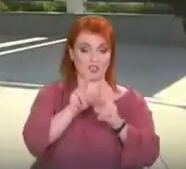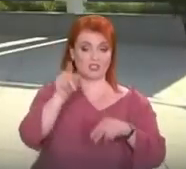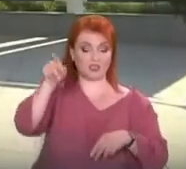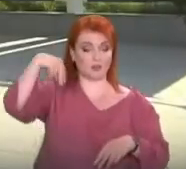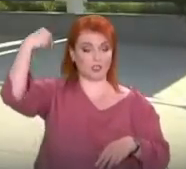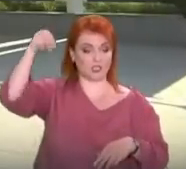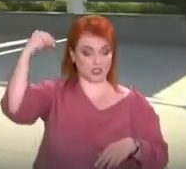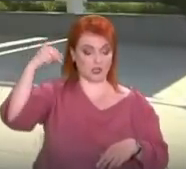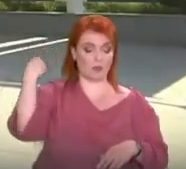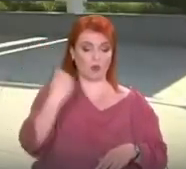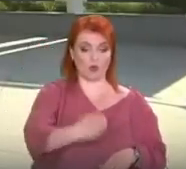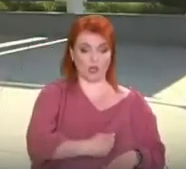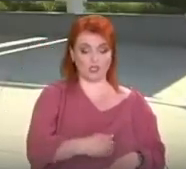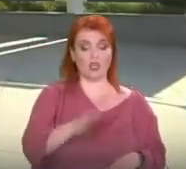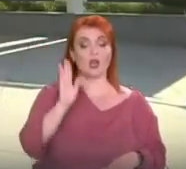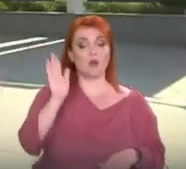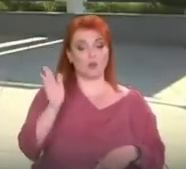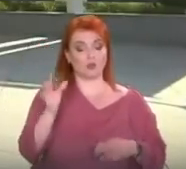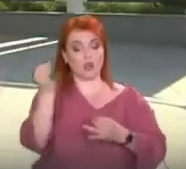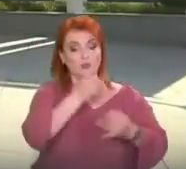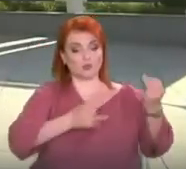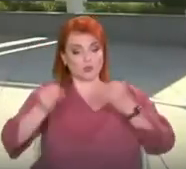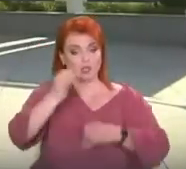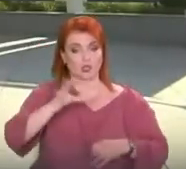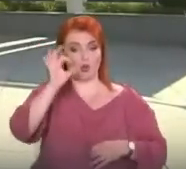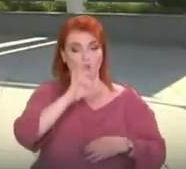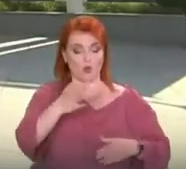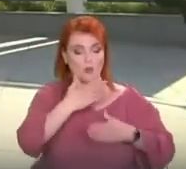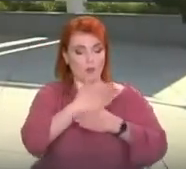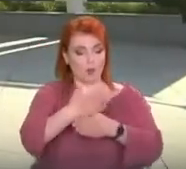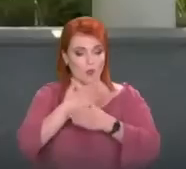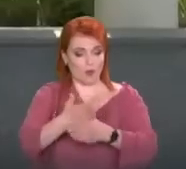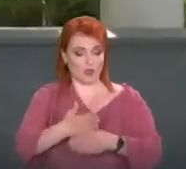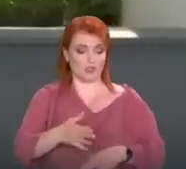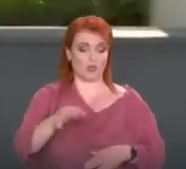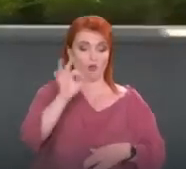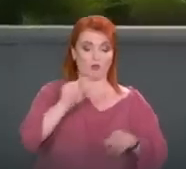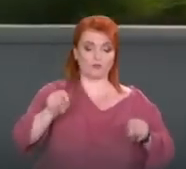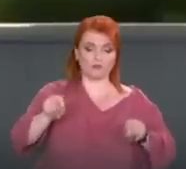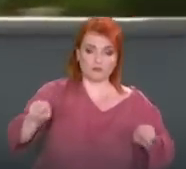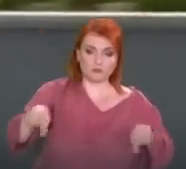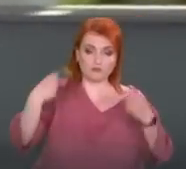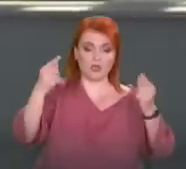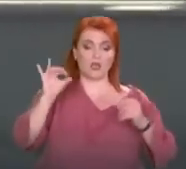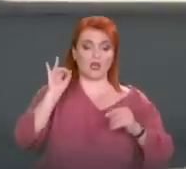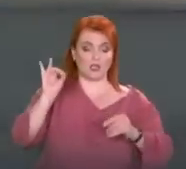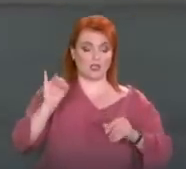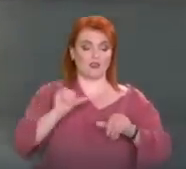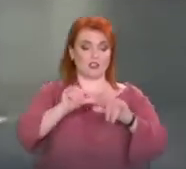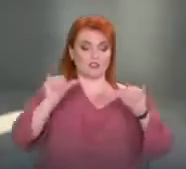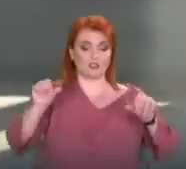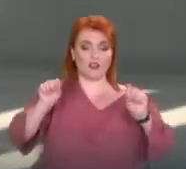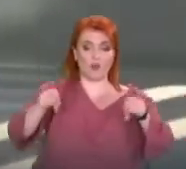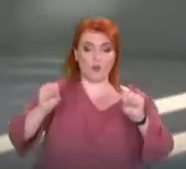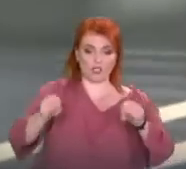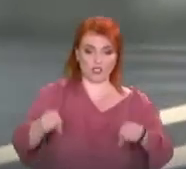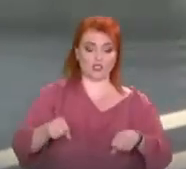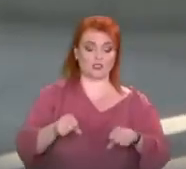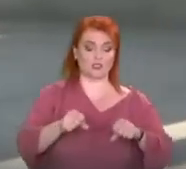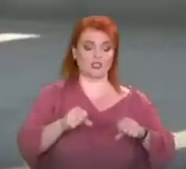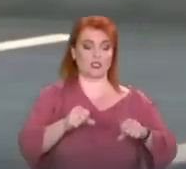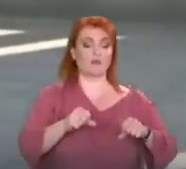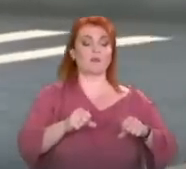evidenția relevanța dezvoltării asistenței aliate pentru consolidarea capacităților de apărare și reziliență Republicii